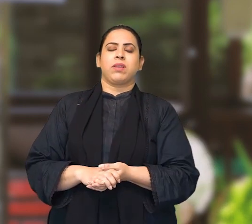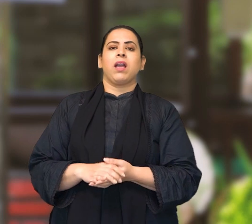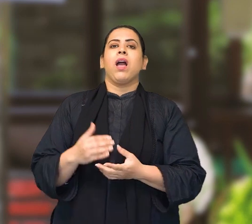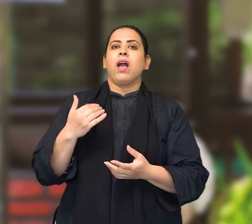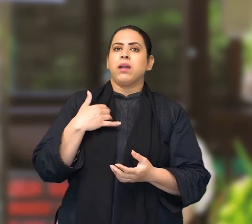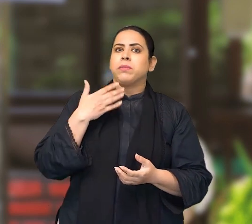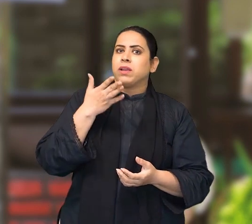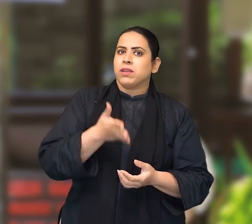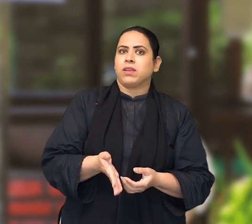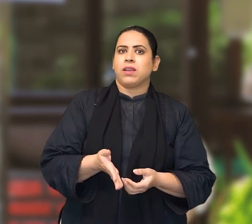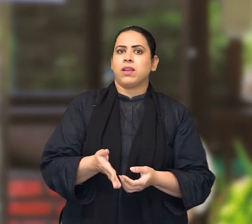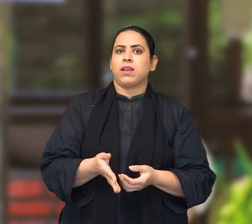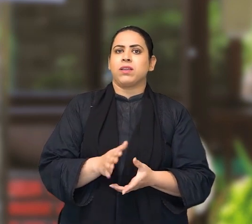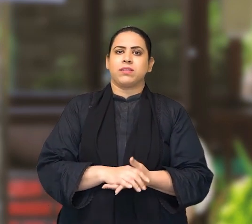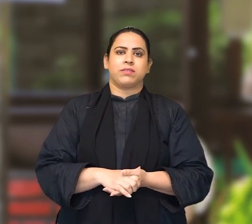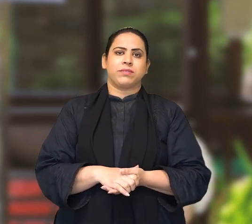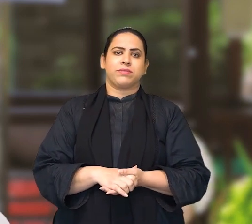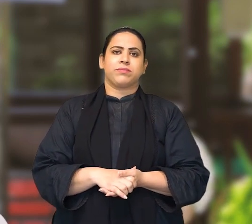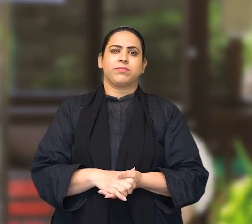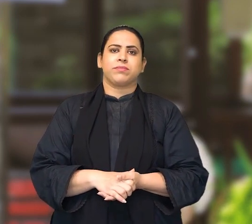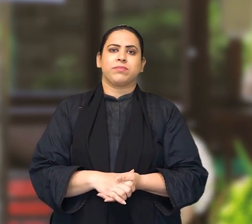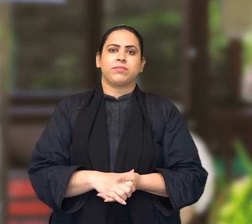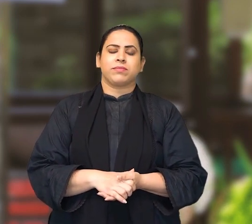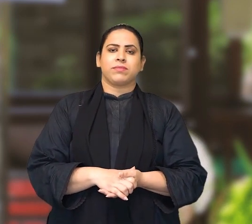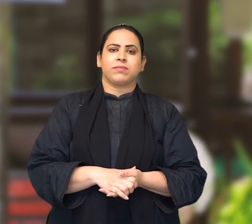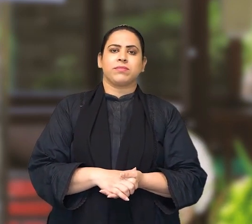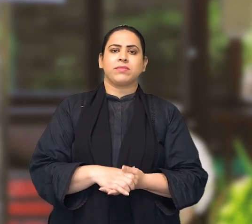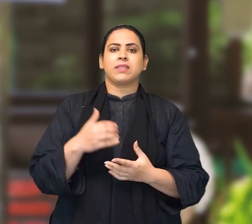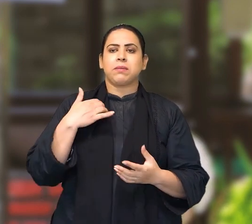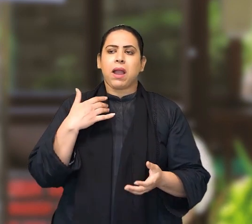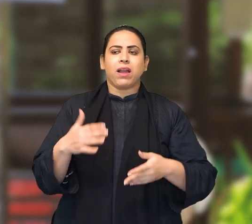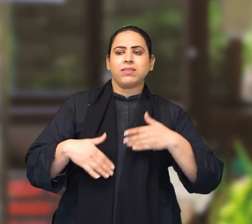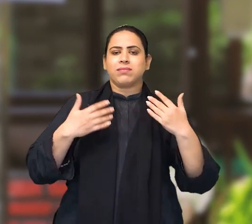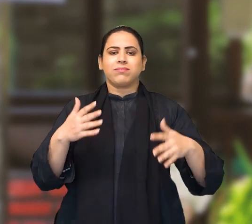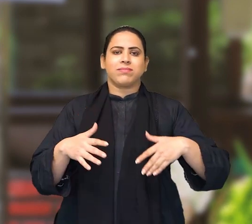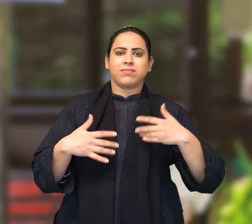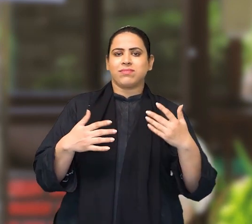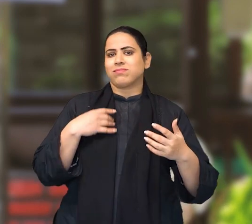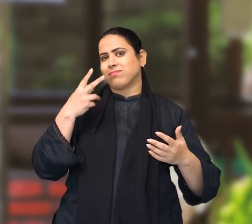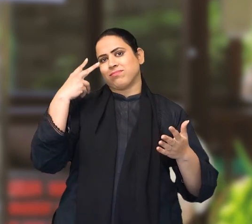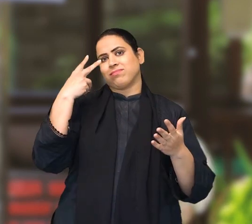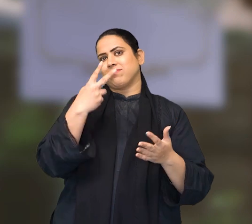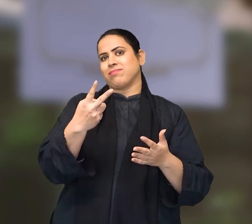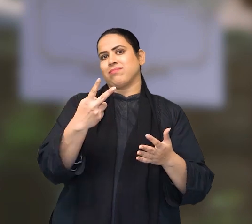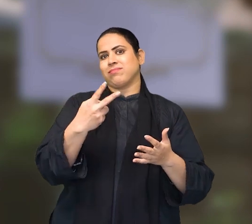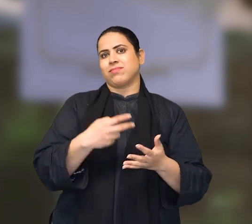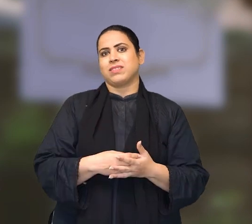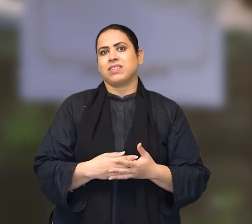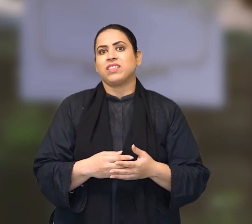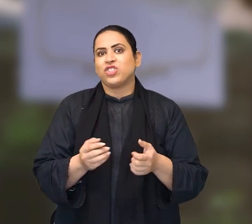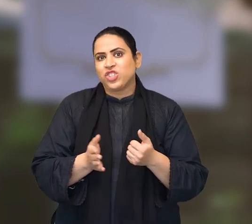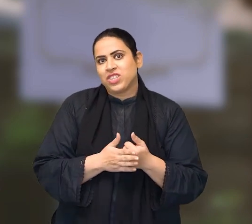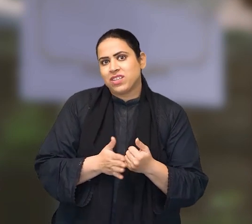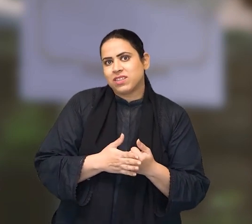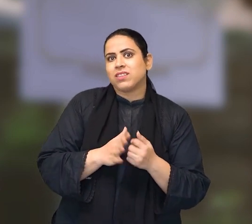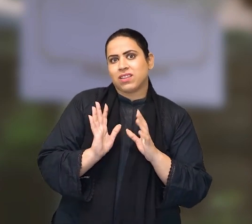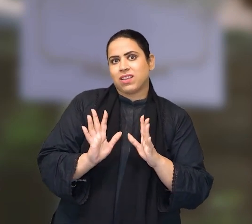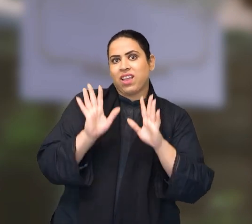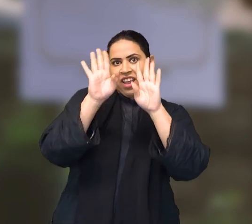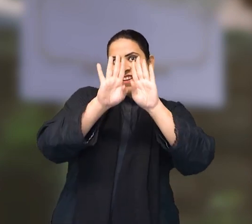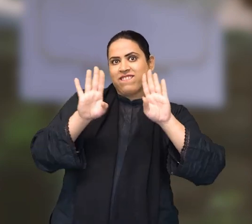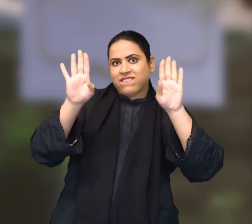बूम से नहीं होता था. आई गेस हमारा यहाँ पे जो एक वो है कि हमारा एंटरटेनमेंट अगर आप